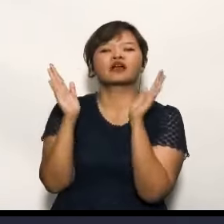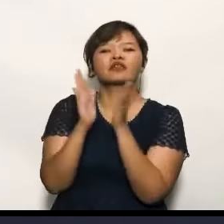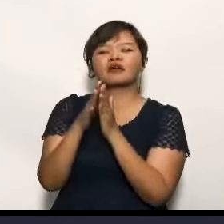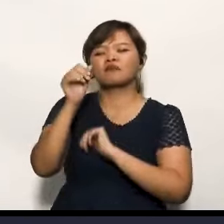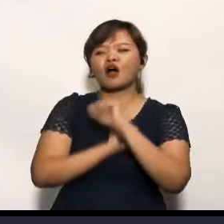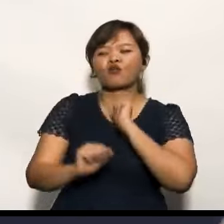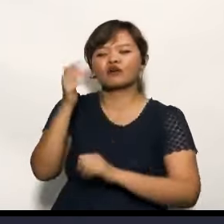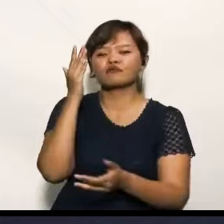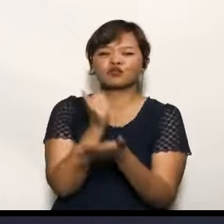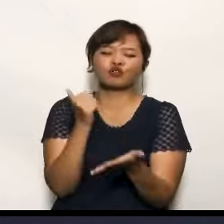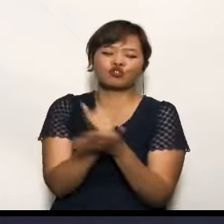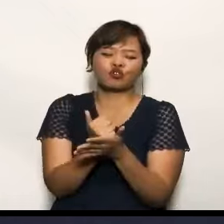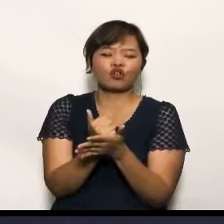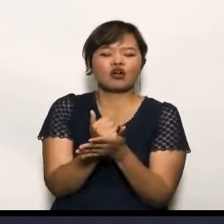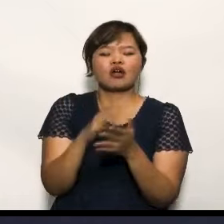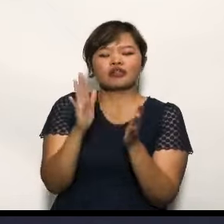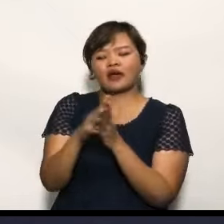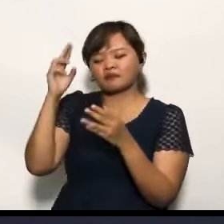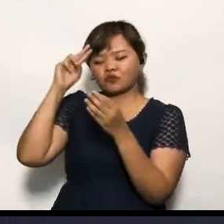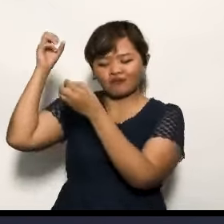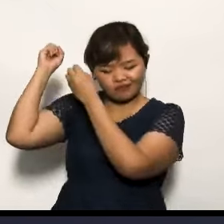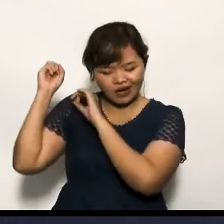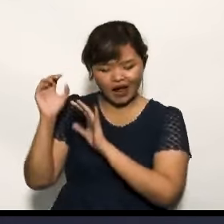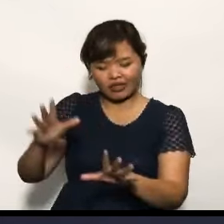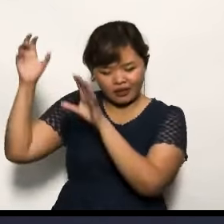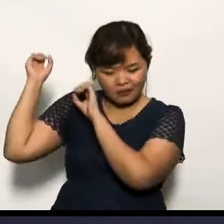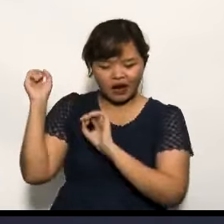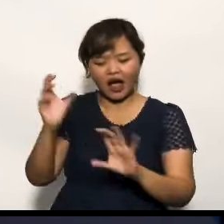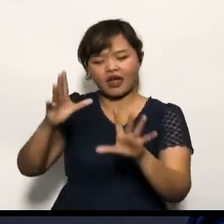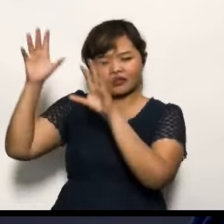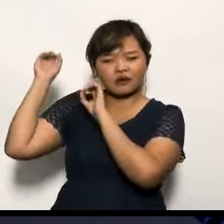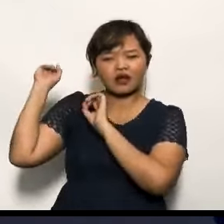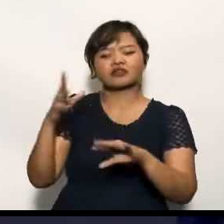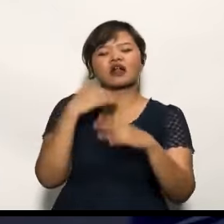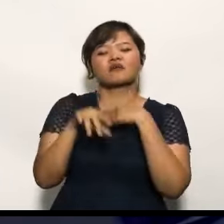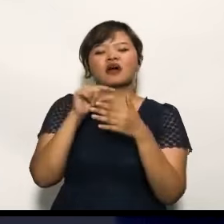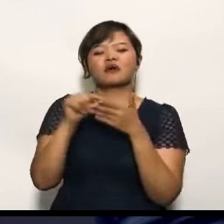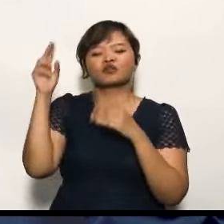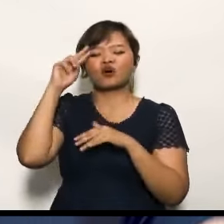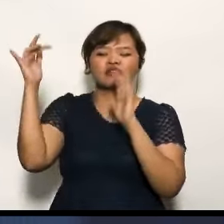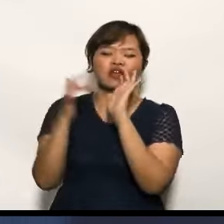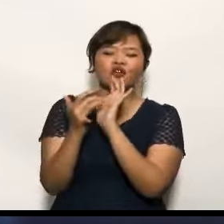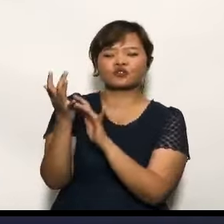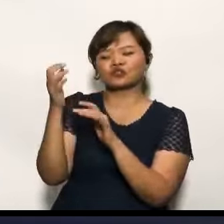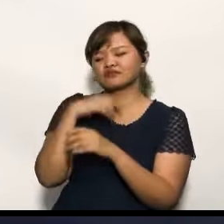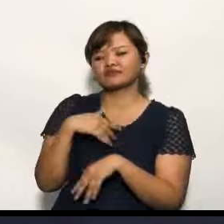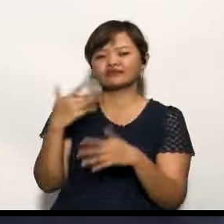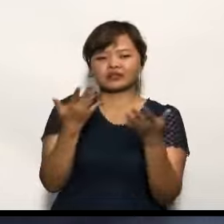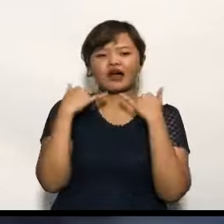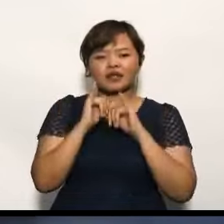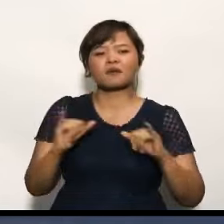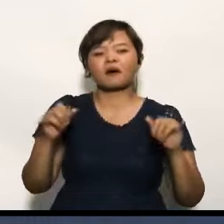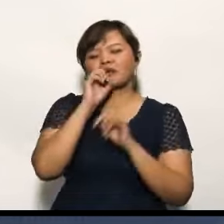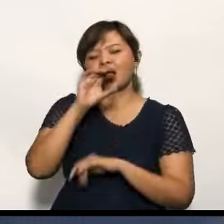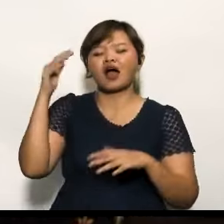sungguh-sungguh, maka berkat-berkat Tuhan akan melanda kehidupan saudara. Di dalam nama Tuhan Yesus, setiap dari kita yang percaya sama-sama kita katakan,